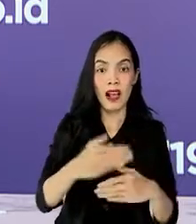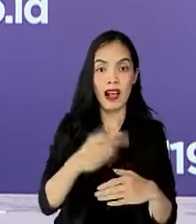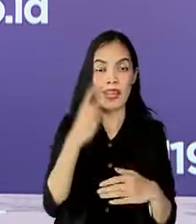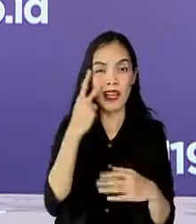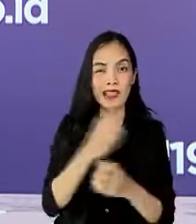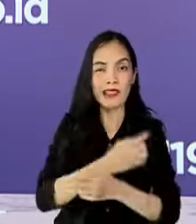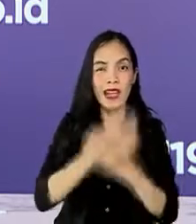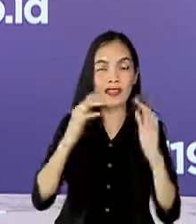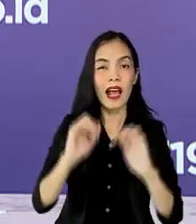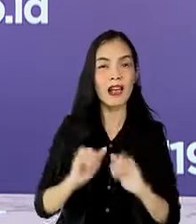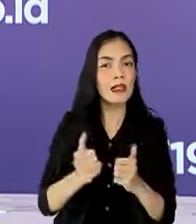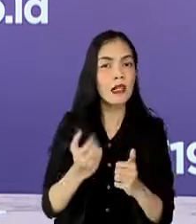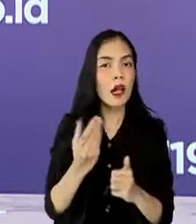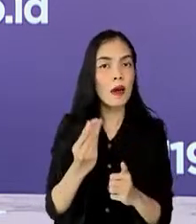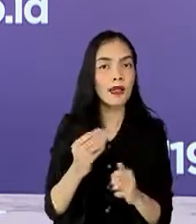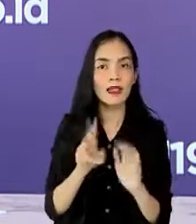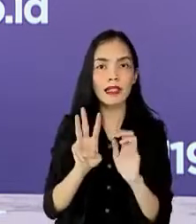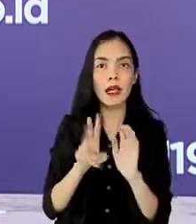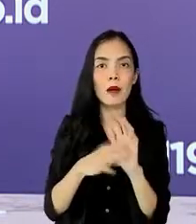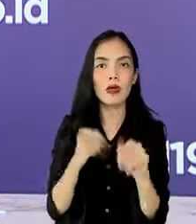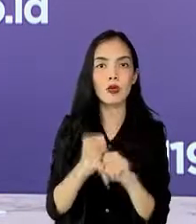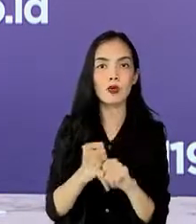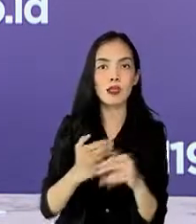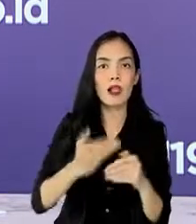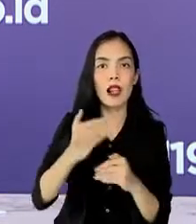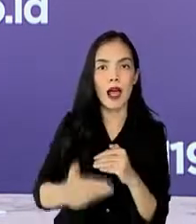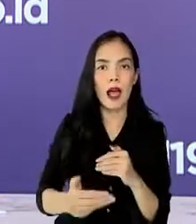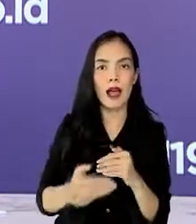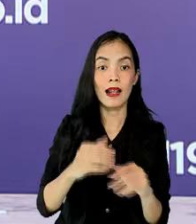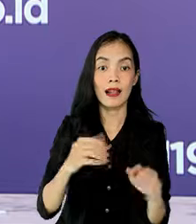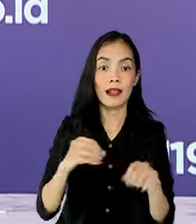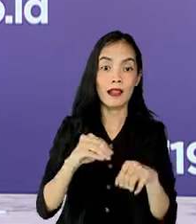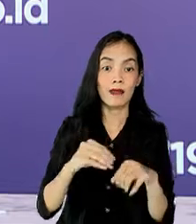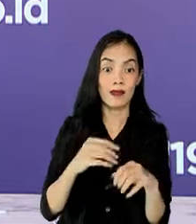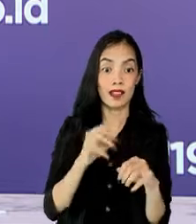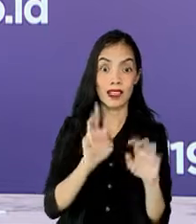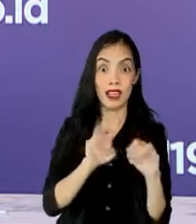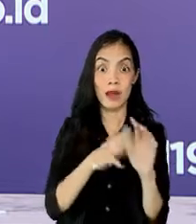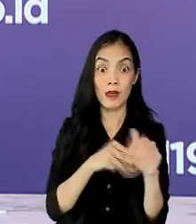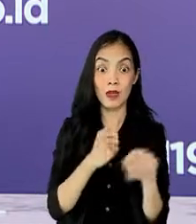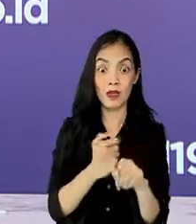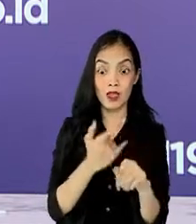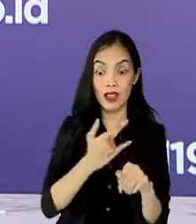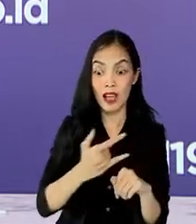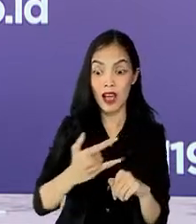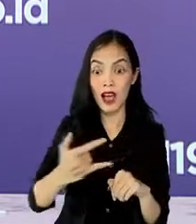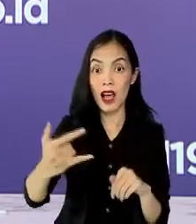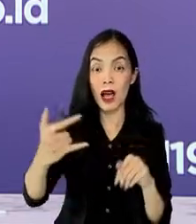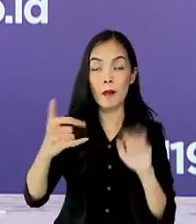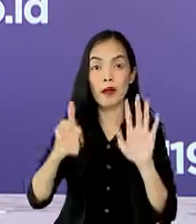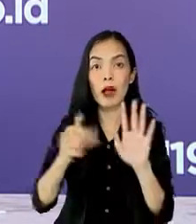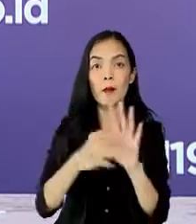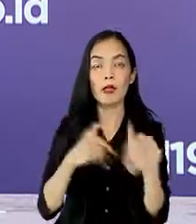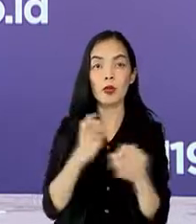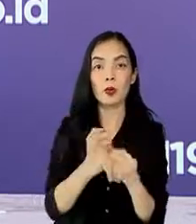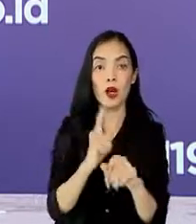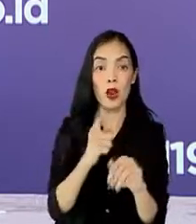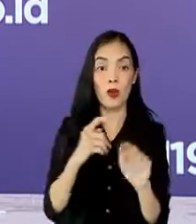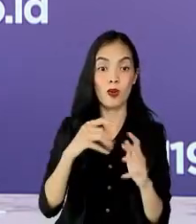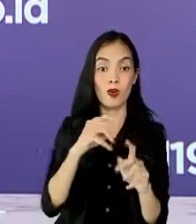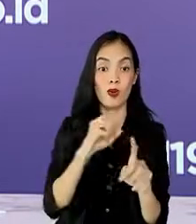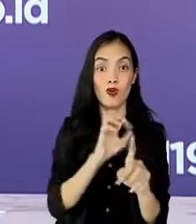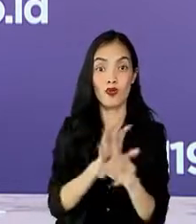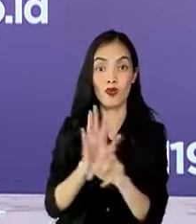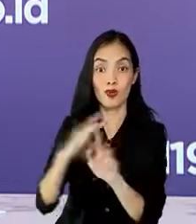ketiga dan dampaknya dapat bertahan selama enam minggu dengan sudah menurutnya kasus selama dua Minggu